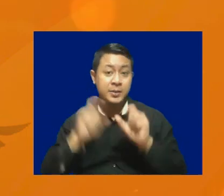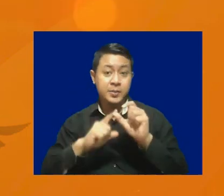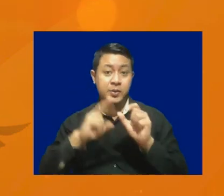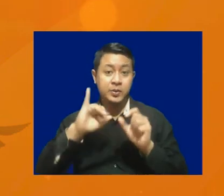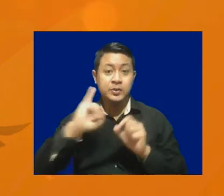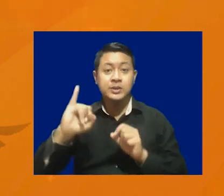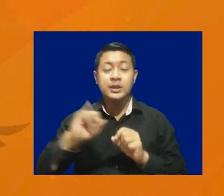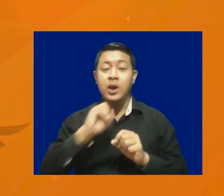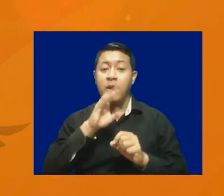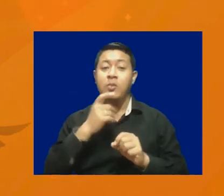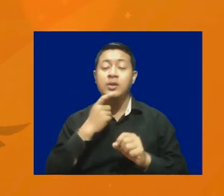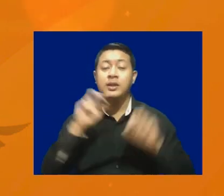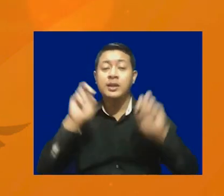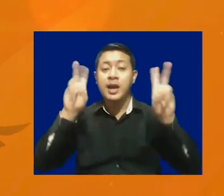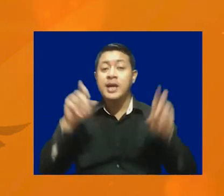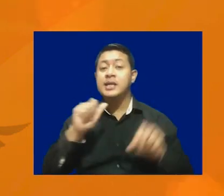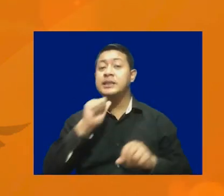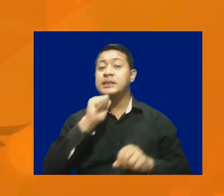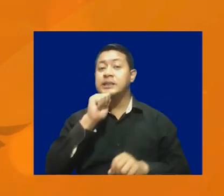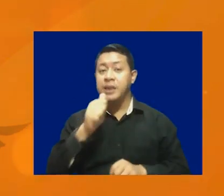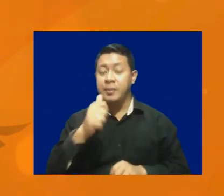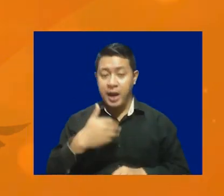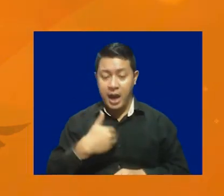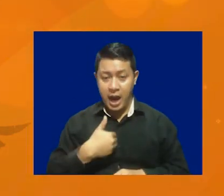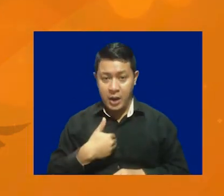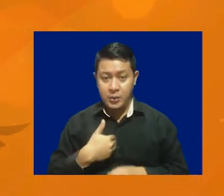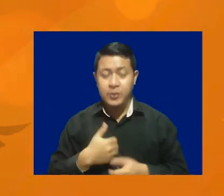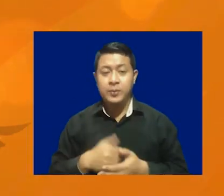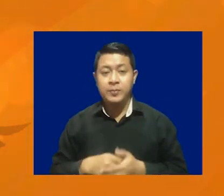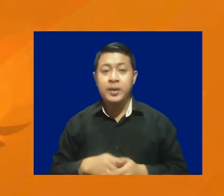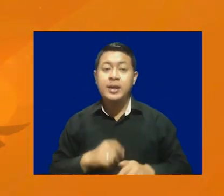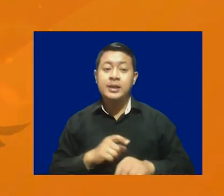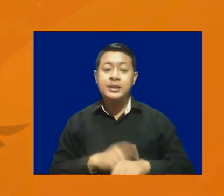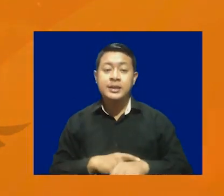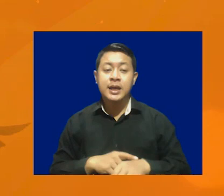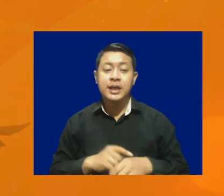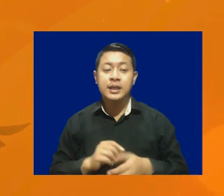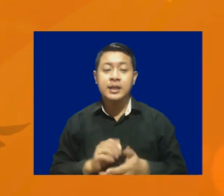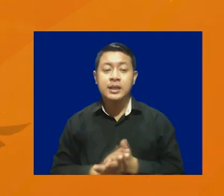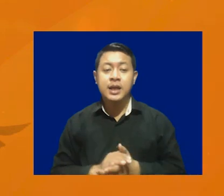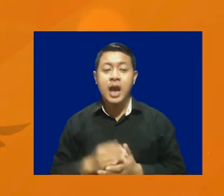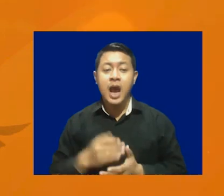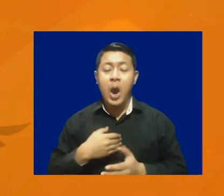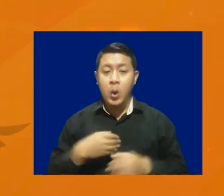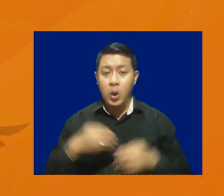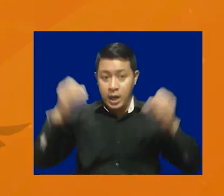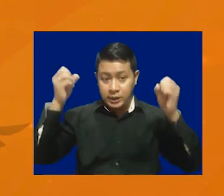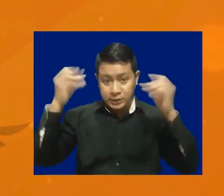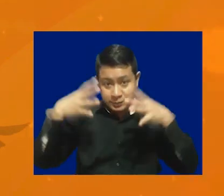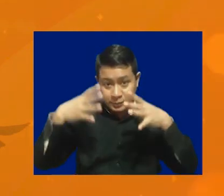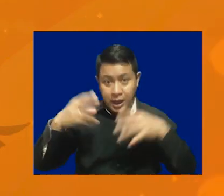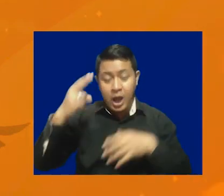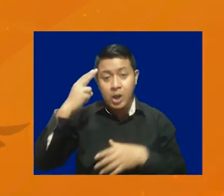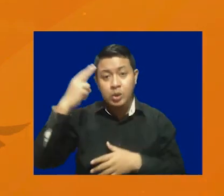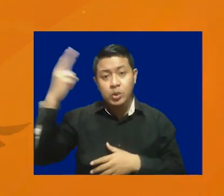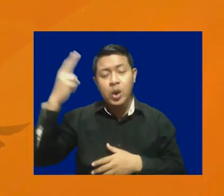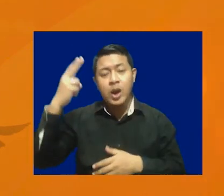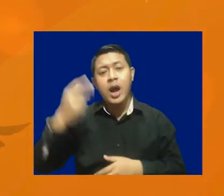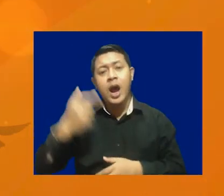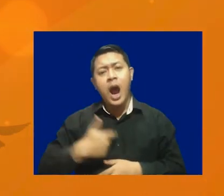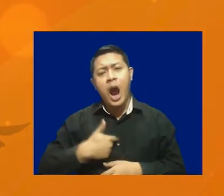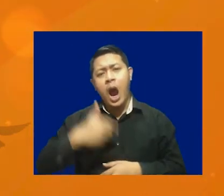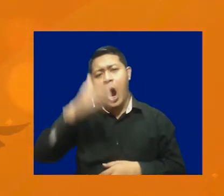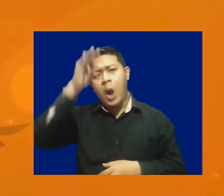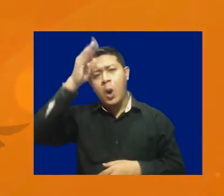Ibu Sri menghantar kita dengan tema Who Am I? Siapakah aku? Apalagi ketika dikaitkan dengan aku